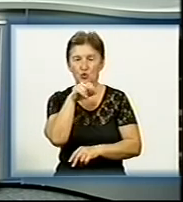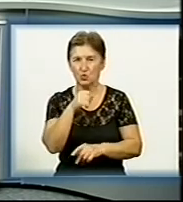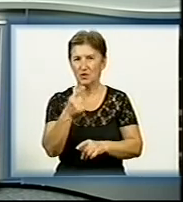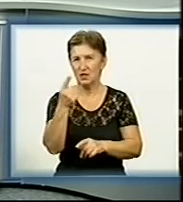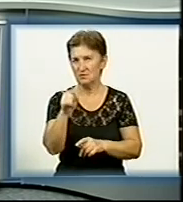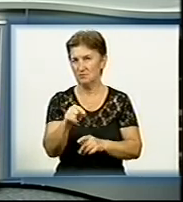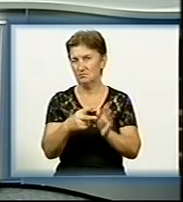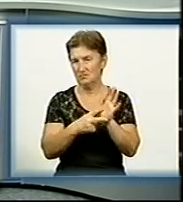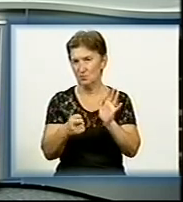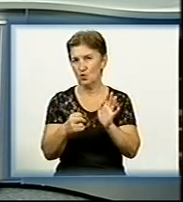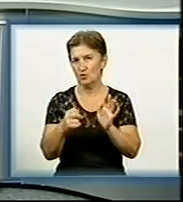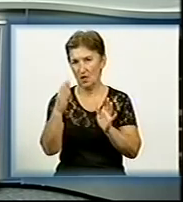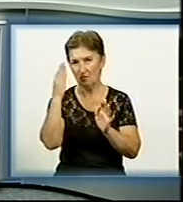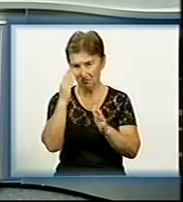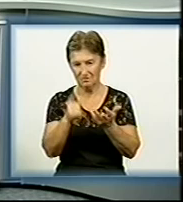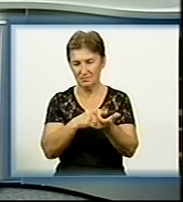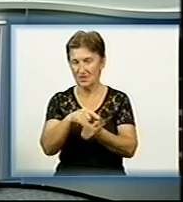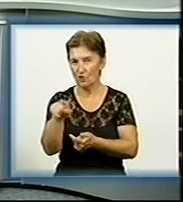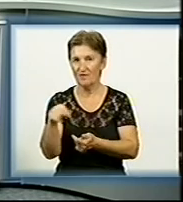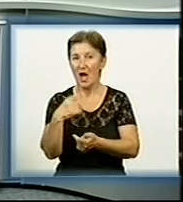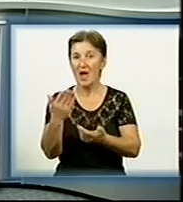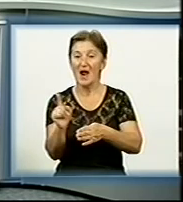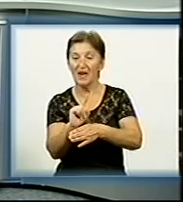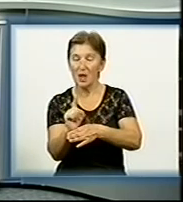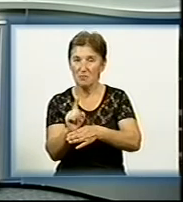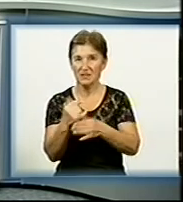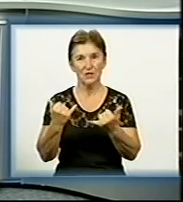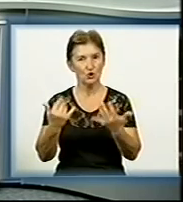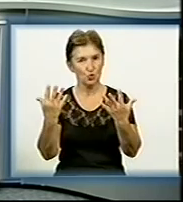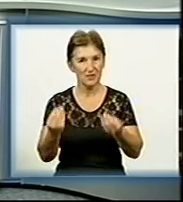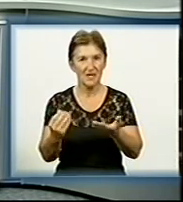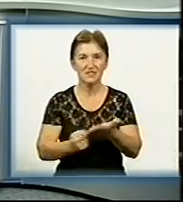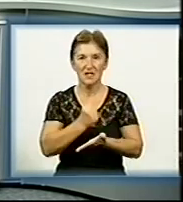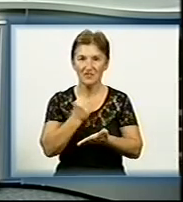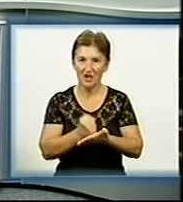5670 голів. Якщо говорити про ліміти, то вони на сьогоднішній день затверджені